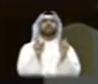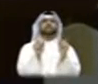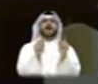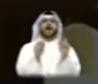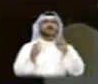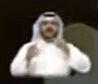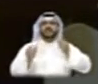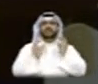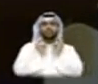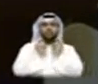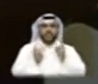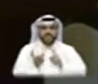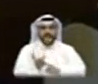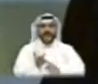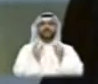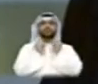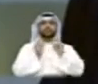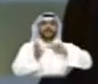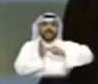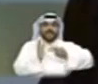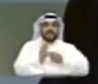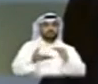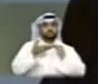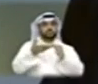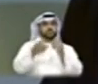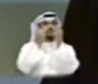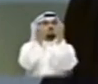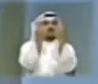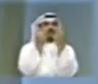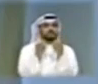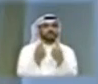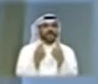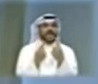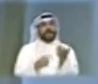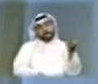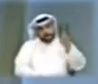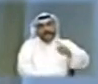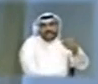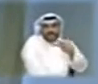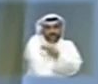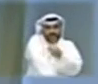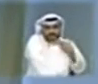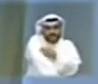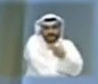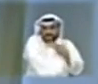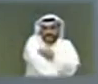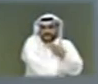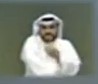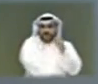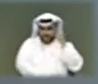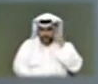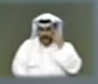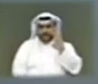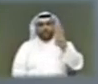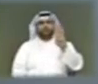الدرقية، والكالسيوم والعلاقة فيتامين د. فوائد وأضرار الكورتيزون وخاصة عند المرضى الذين يتناولون